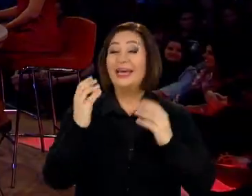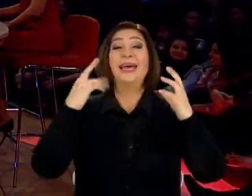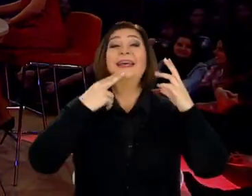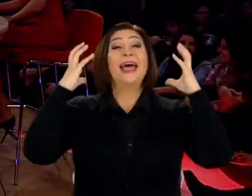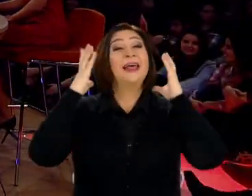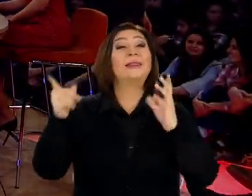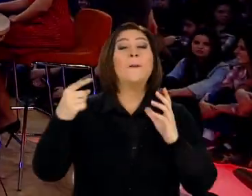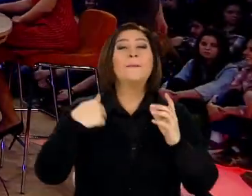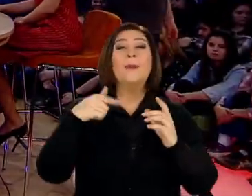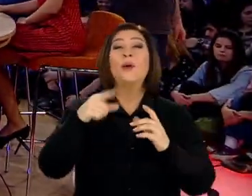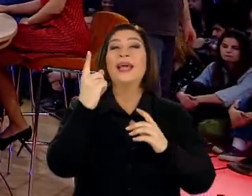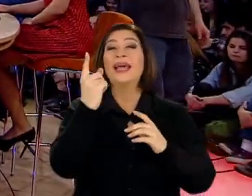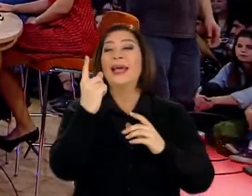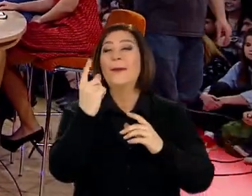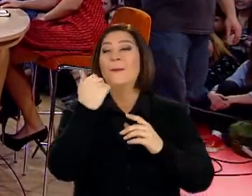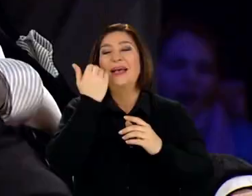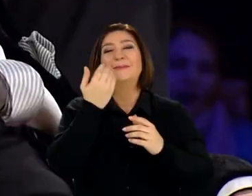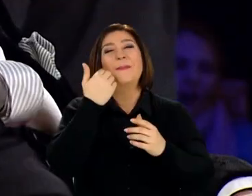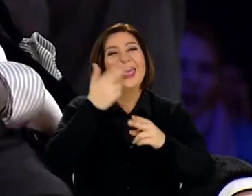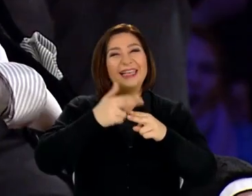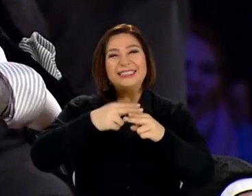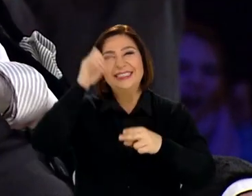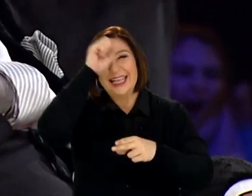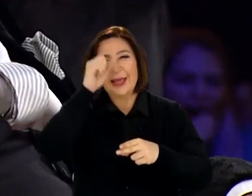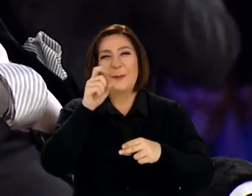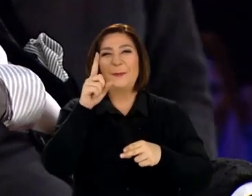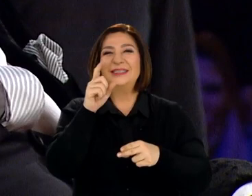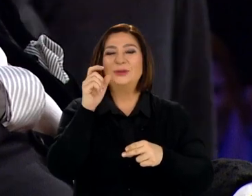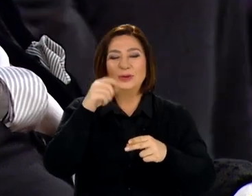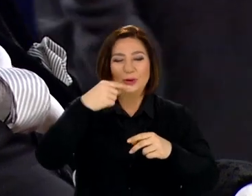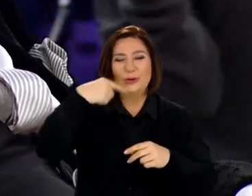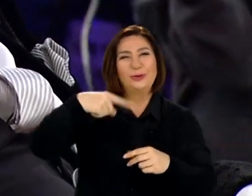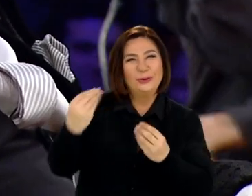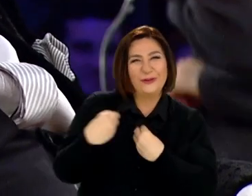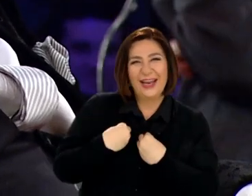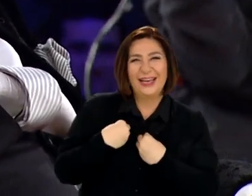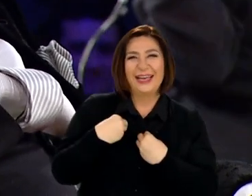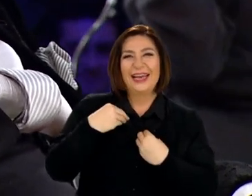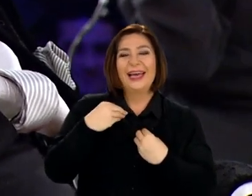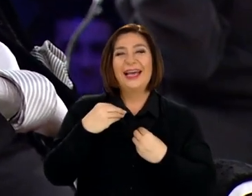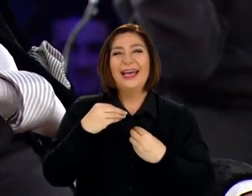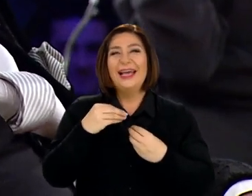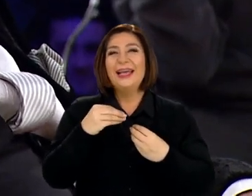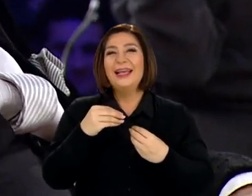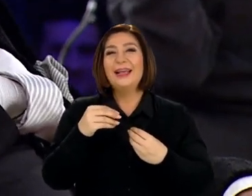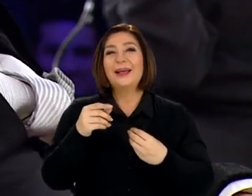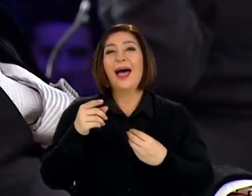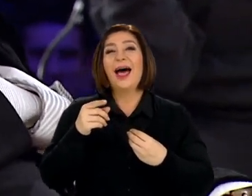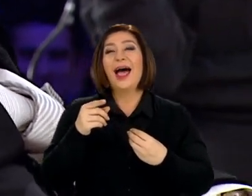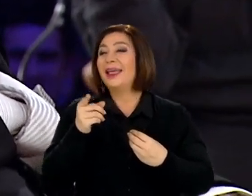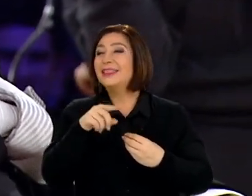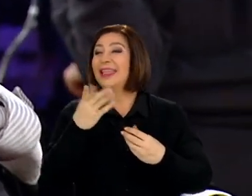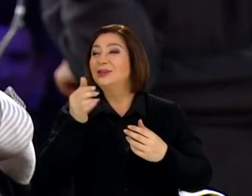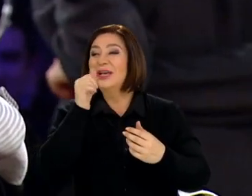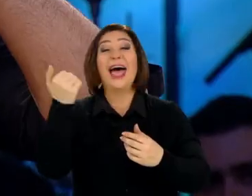Reyhancığım, bana böyle bir küçük biraz beyaz peynir, biraz salatalık, bir parçacık da turşu ver yanına. Yanına da şey ver. Lan